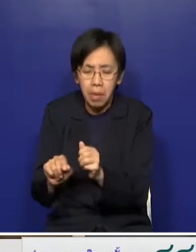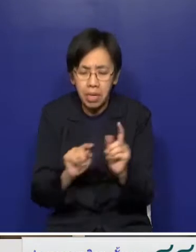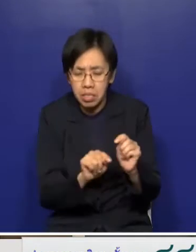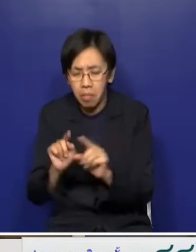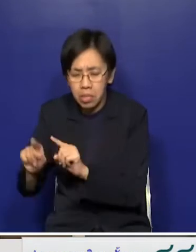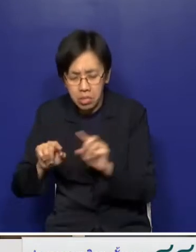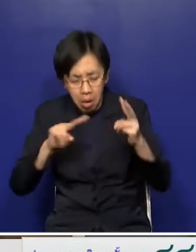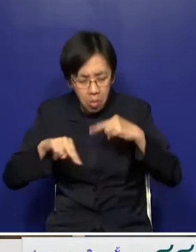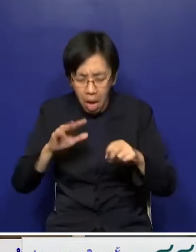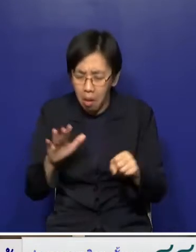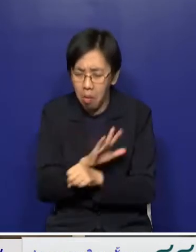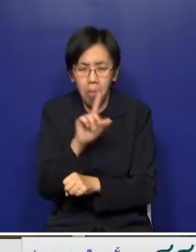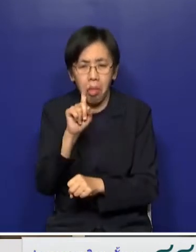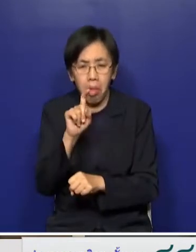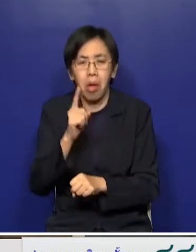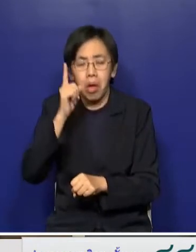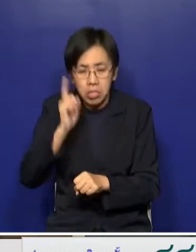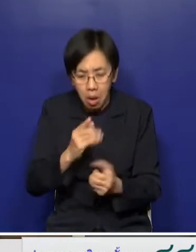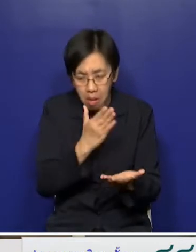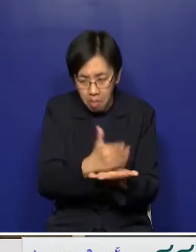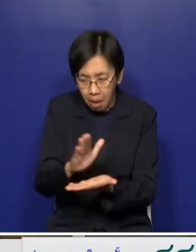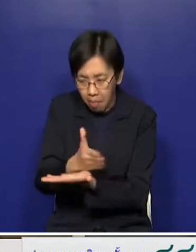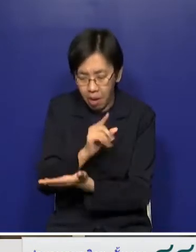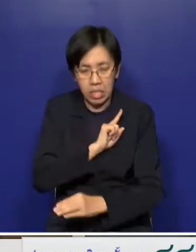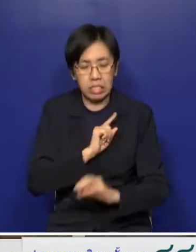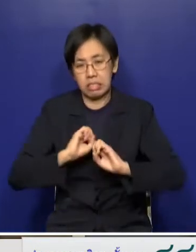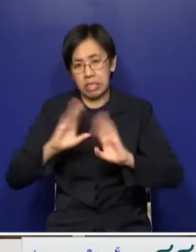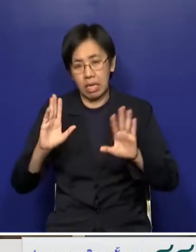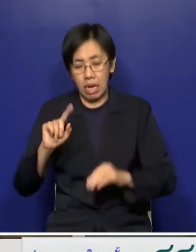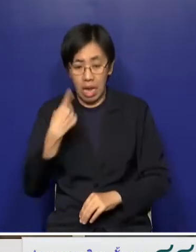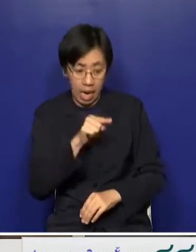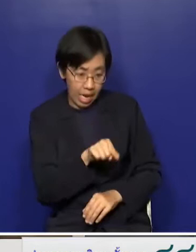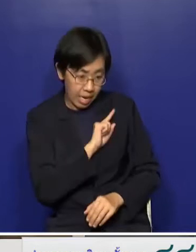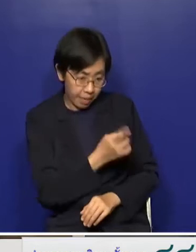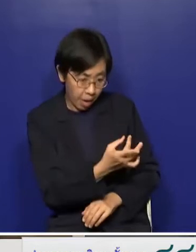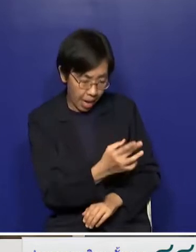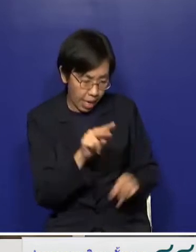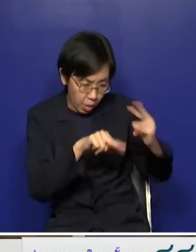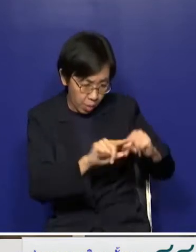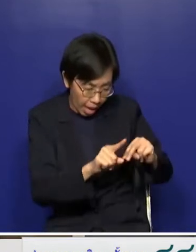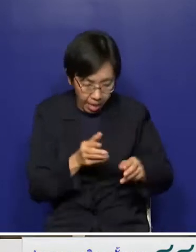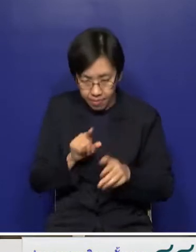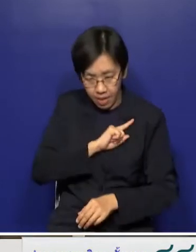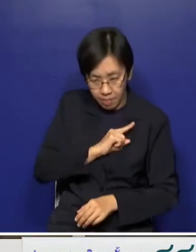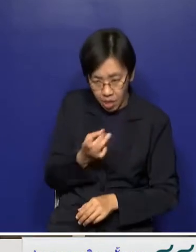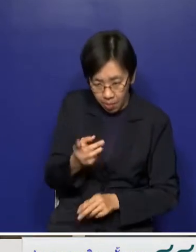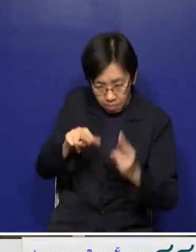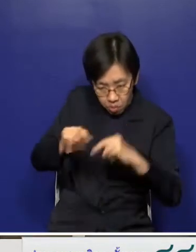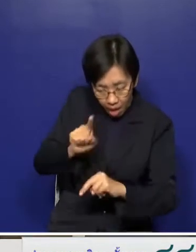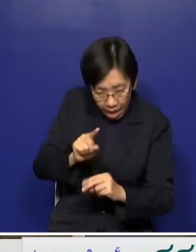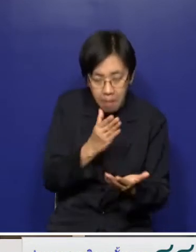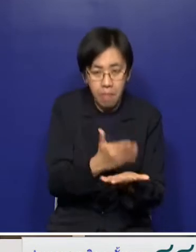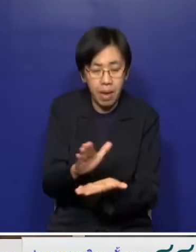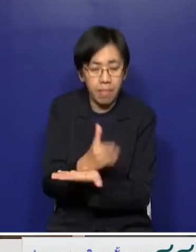พราะฉะนั้นเราควรจะต้องมีการแบ่งให้ชัดเจนว่าใครจะเป็นคนดูเรื่องอะไรและเจ้าหน้าที่กับพ่อแม่พี่น้องประชาชนเ